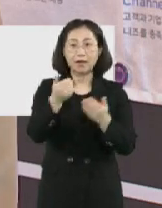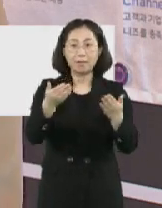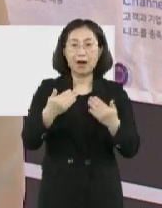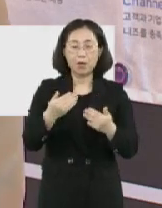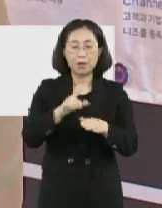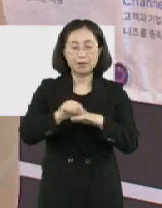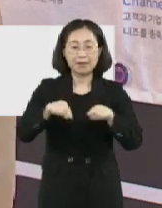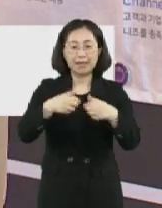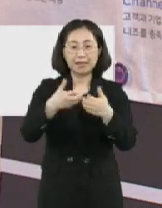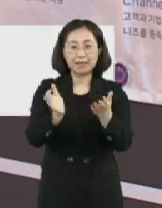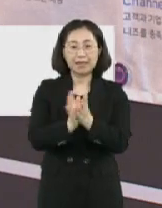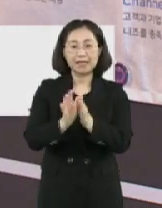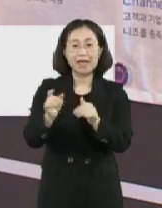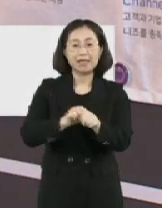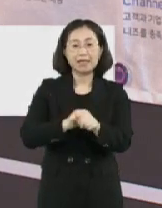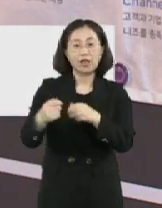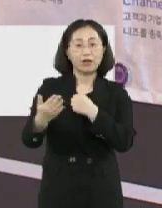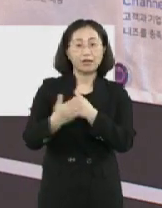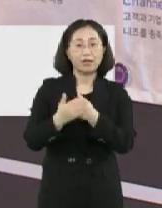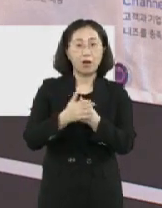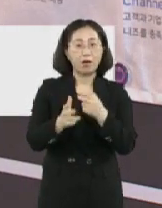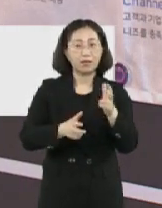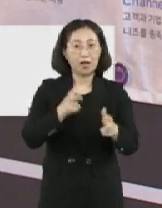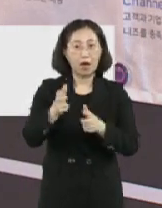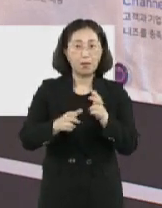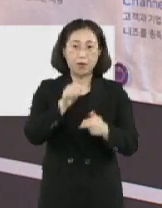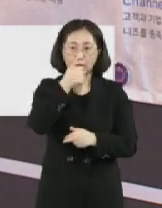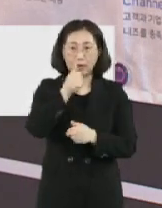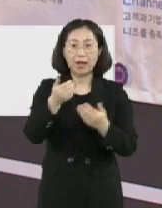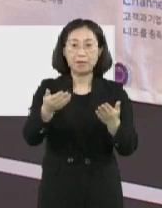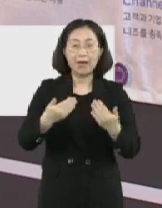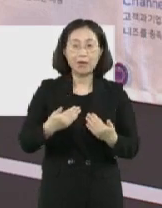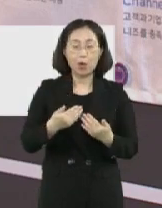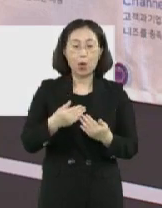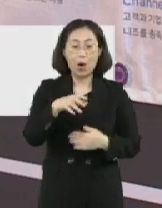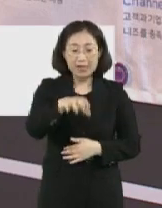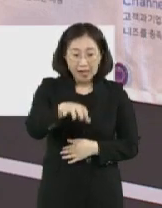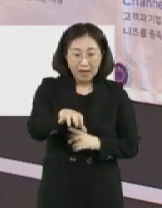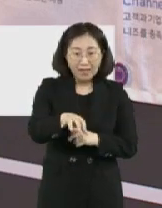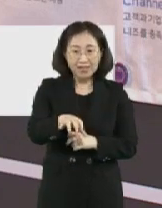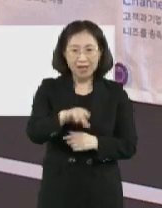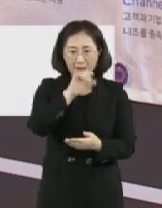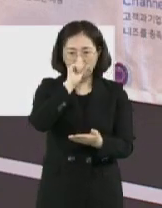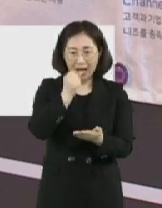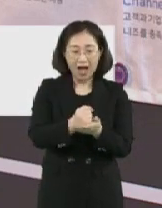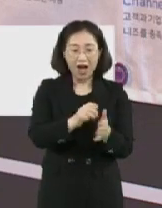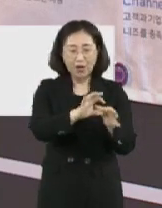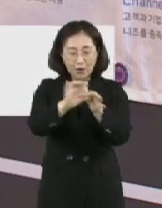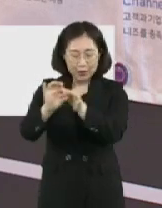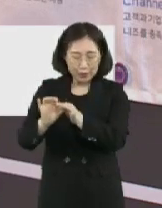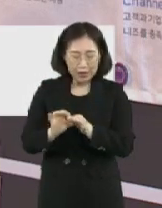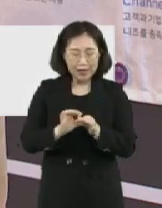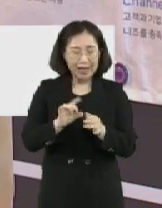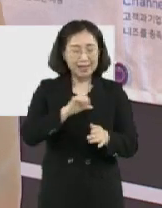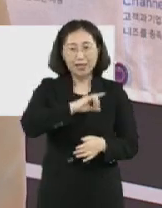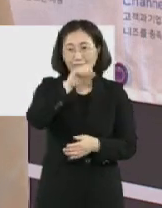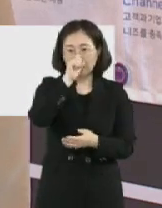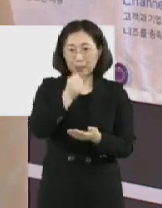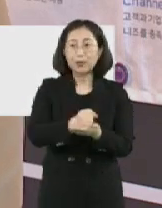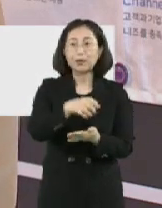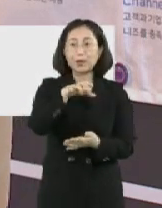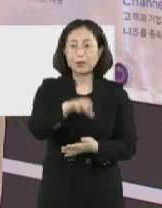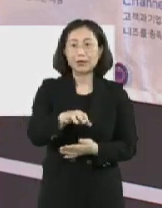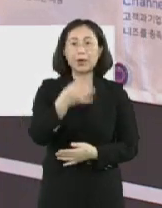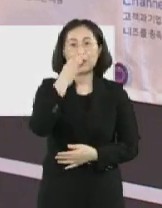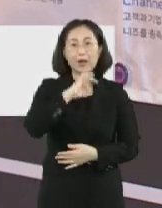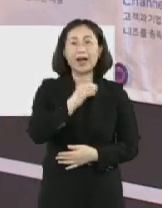입장에서 특정 지원 사업들을 좀 소개받을 수 있었고 입지 자체가 그런 네트워크를 조성하기에 좋은 공간에 되어 있어서